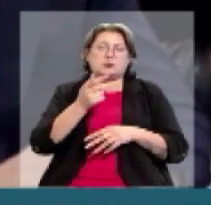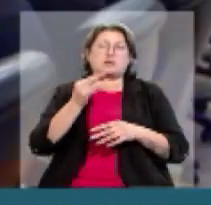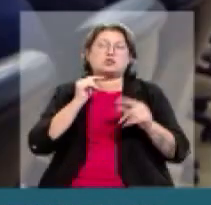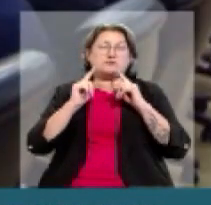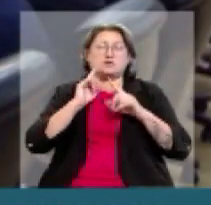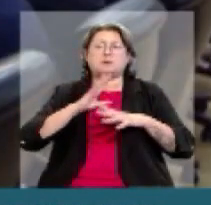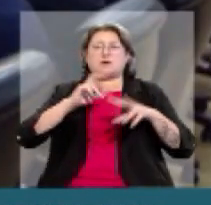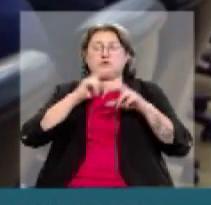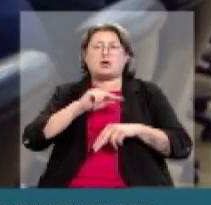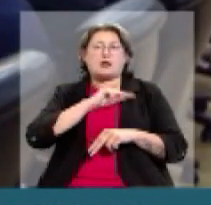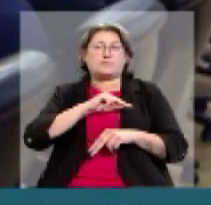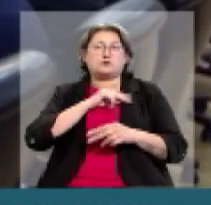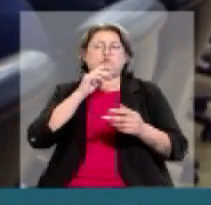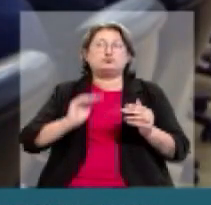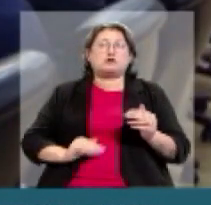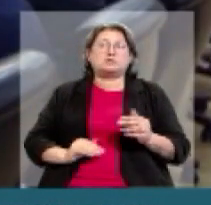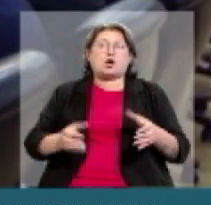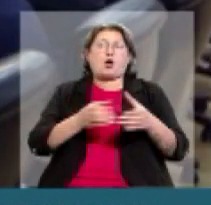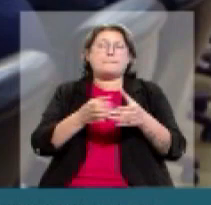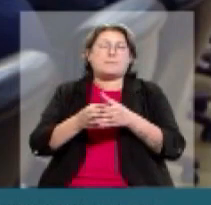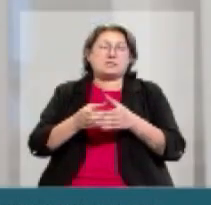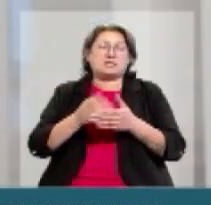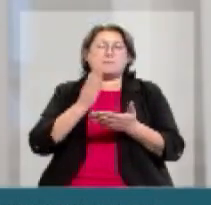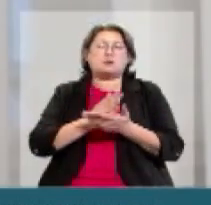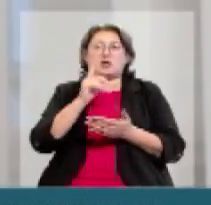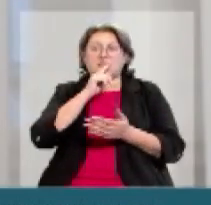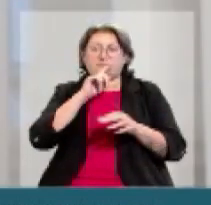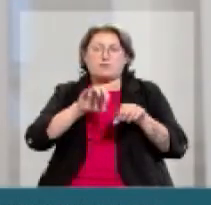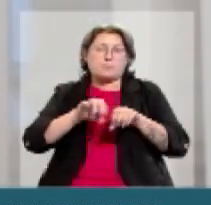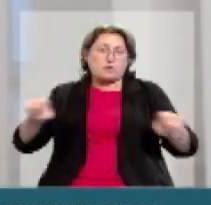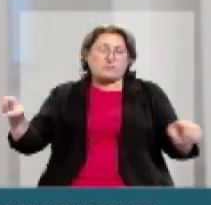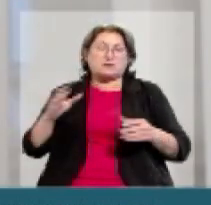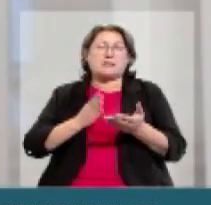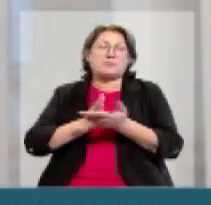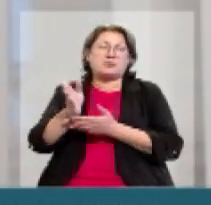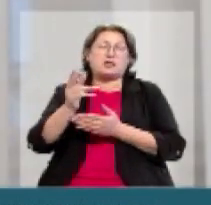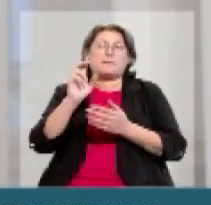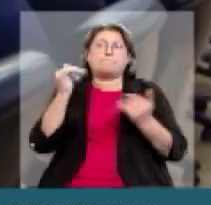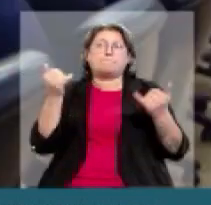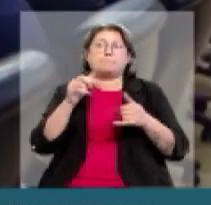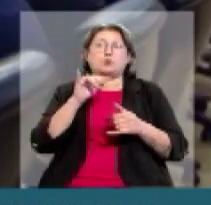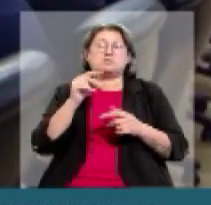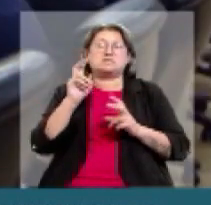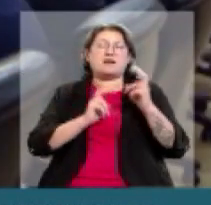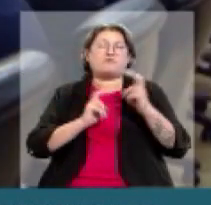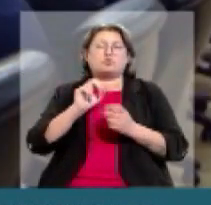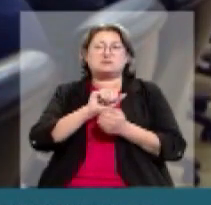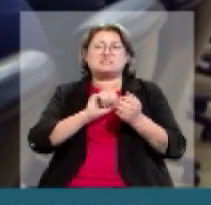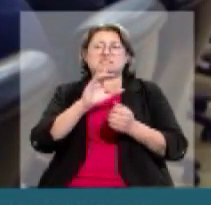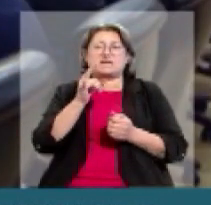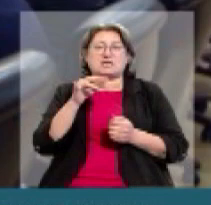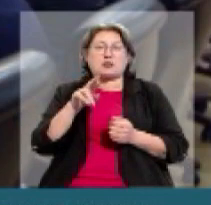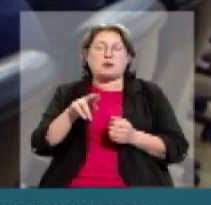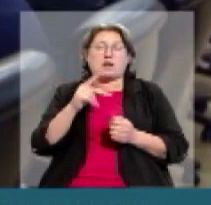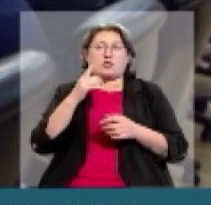совещании рассмотрена деятельность частной компании, имеющей нефтепровод, направляемый на битумный завод для переработки сырья с одного